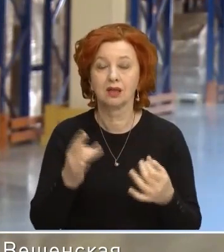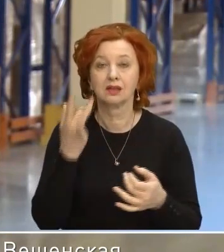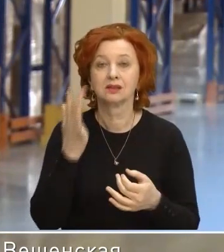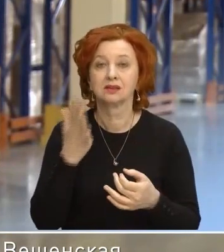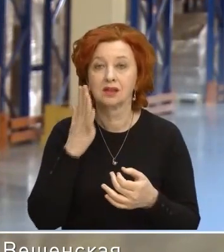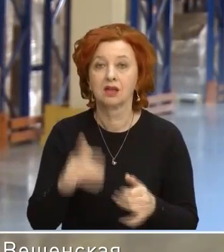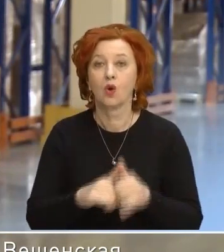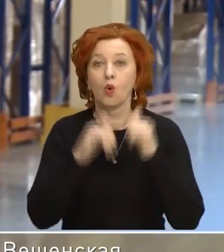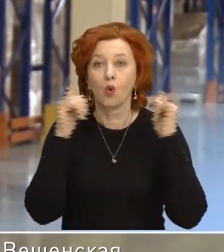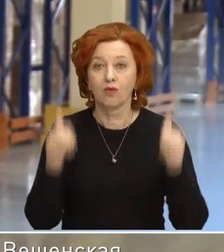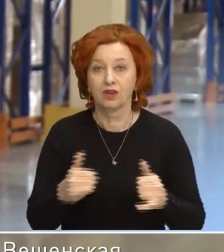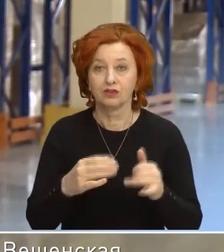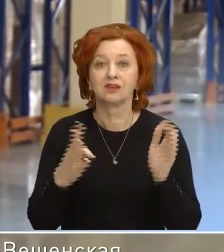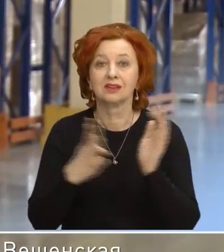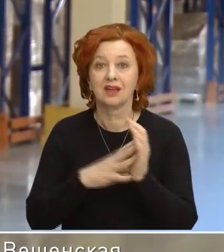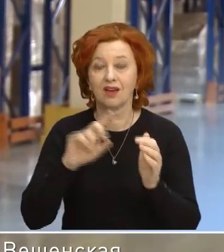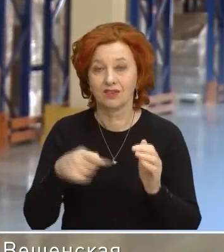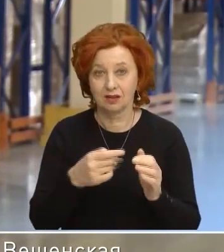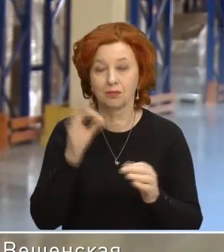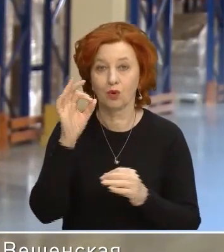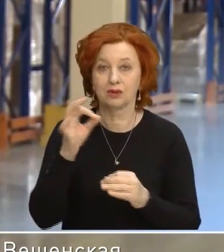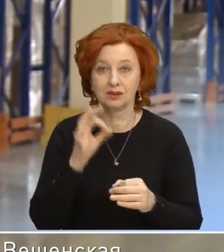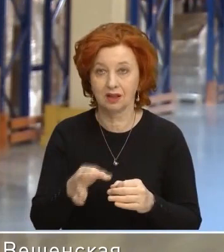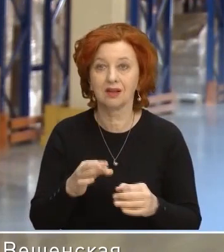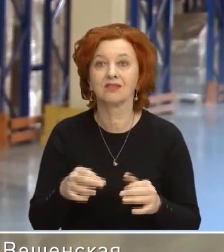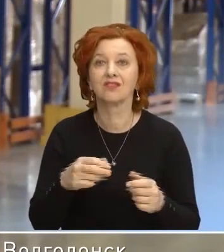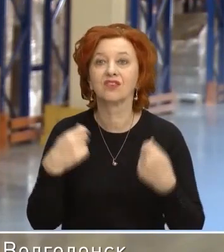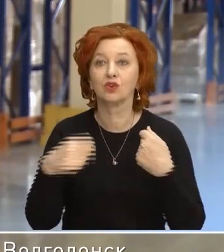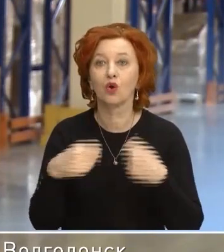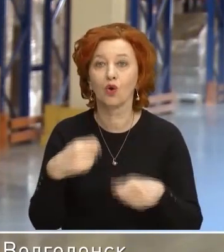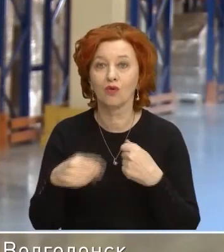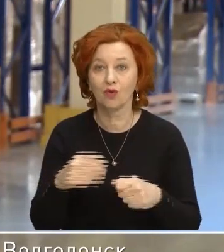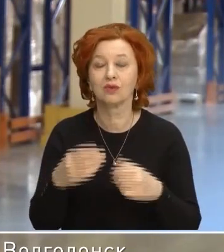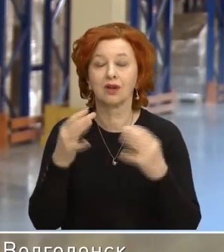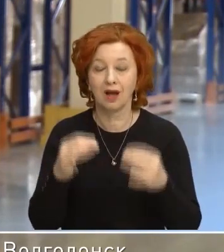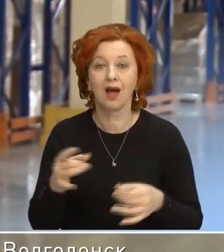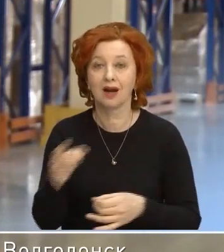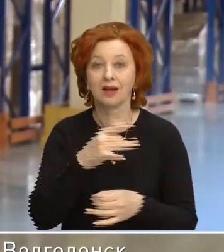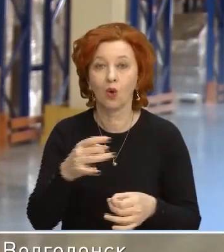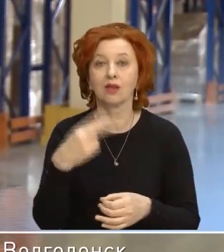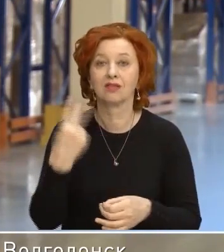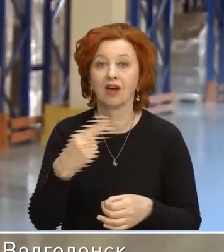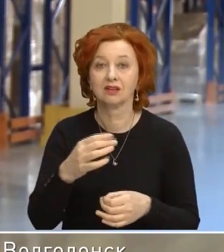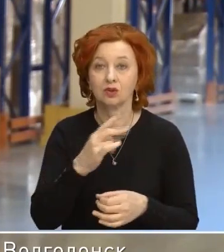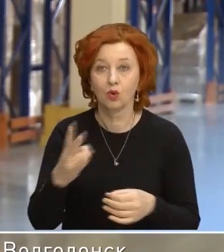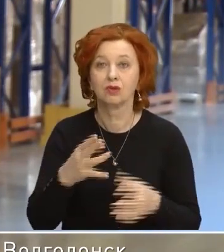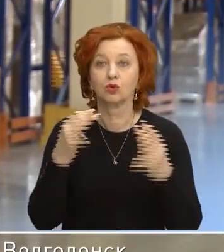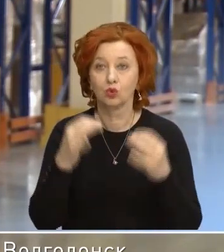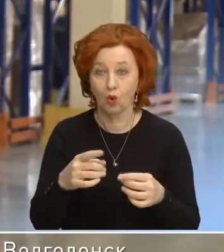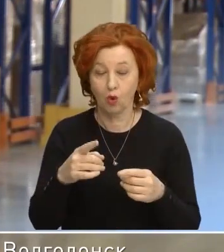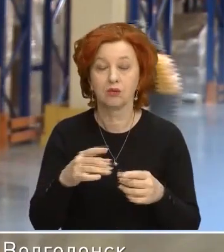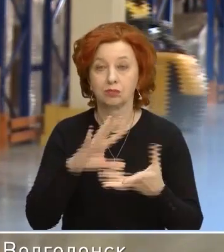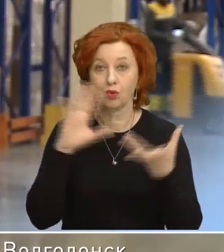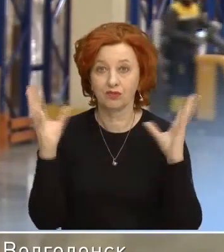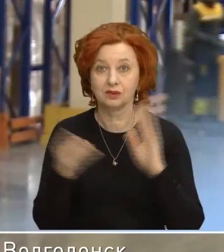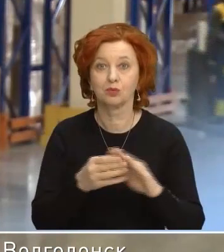сахара увеличилось в 9-10 раз покупки в торговых сетях. Если обычно 20 тонн мы развозим по всему